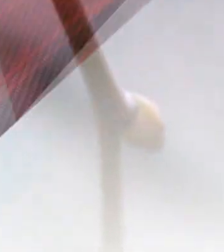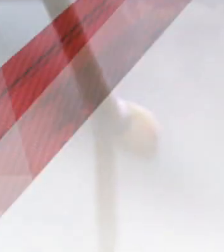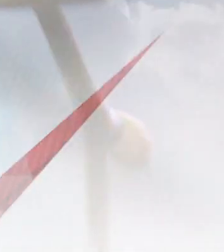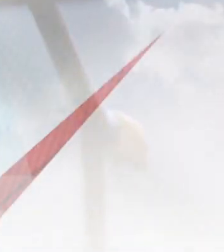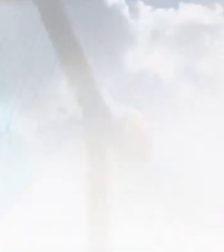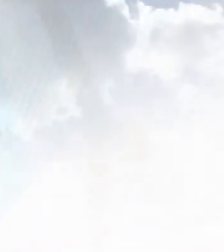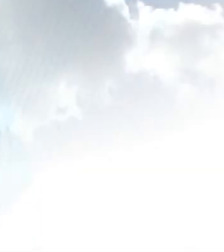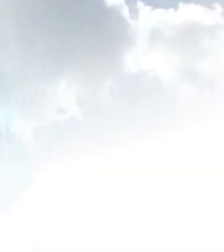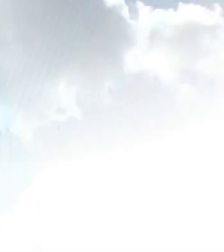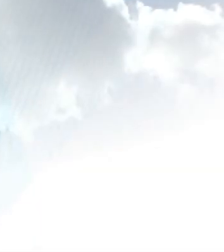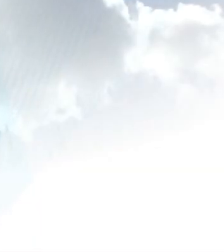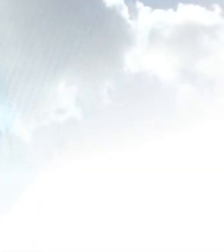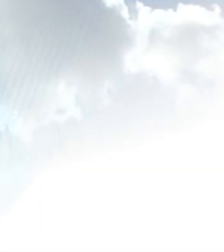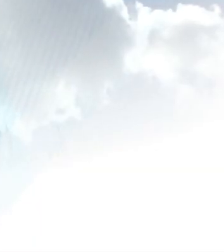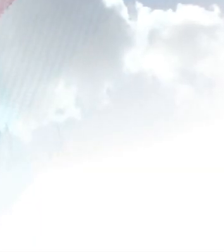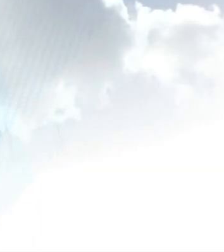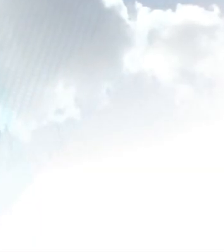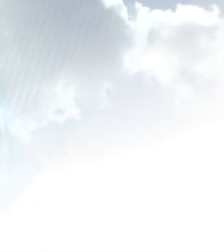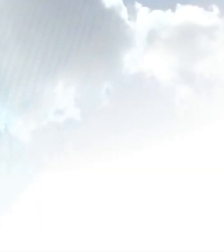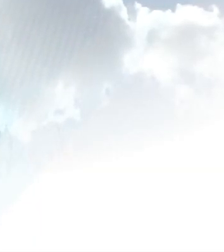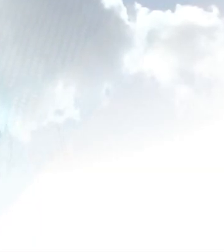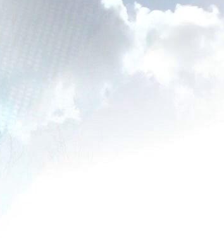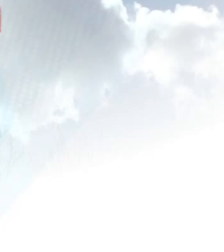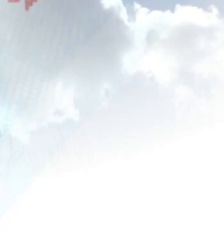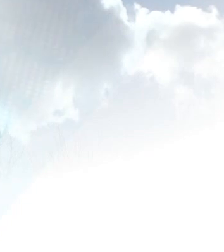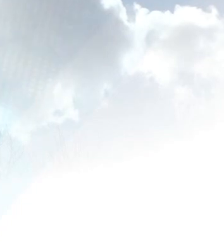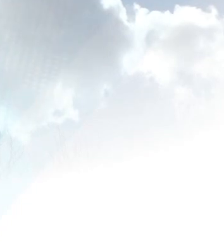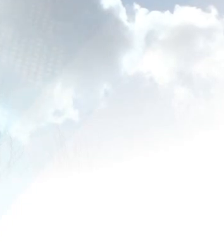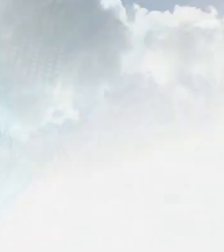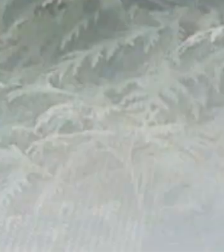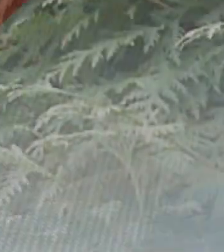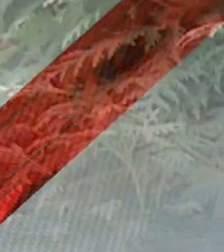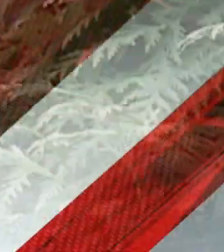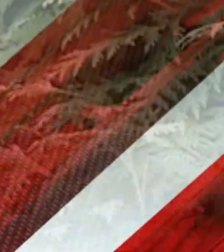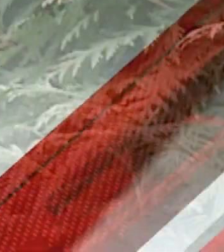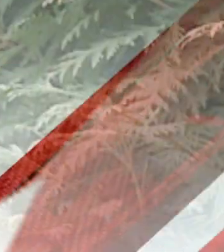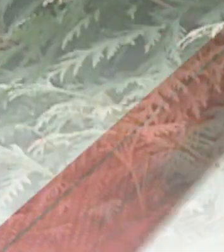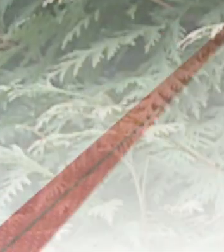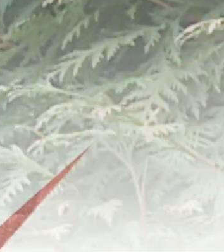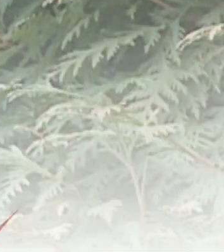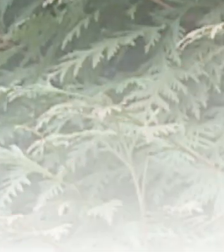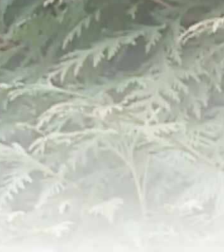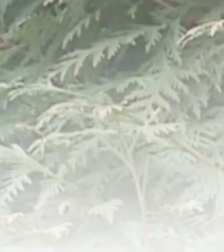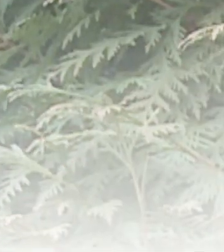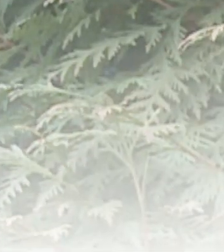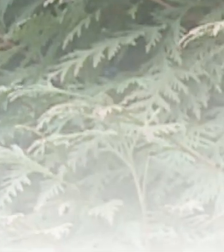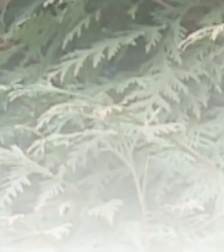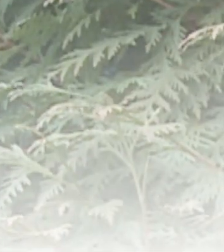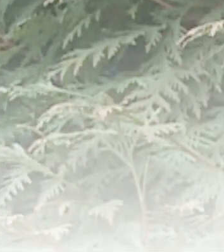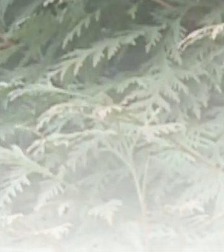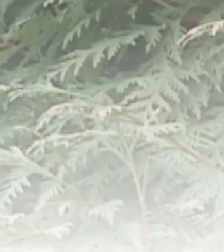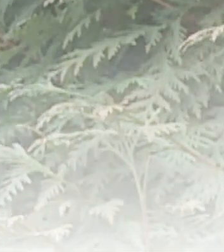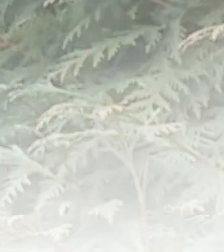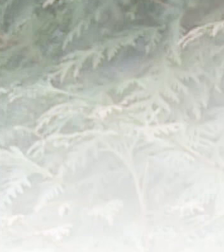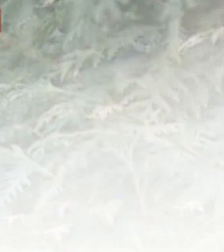Па месяцовым календары малады месяц, а дакладней 22 чэрвеня у 7 гадзін 28 хвілін